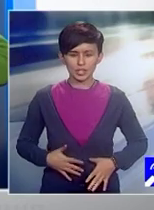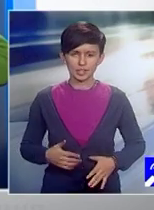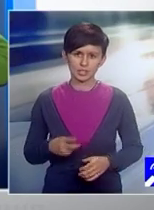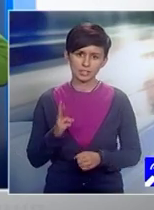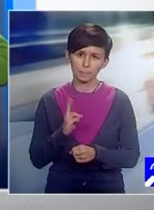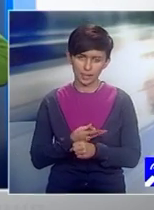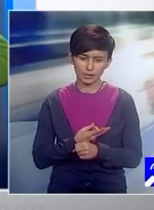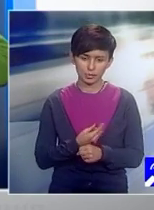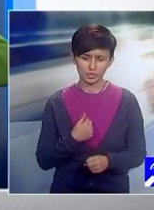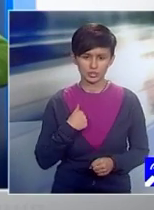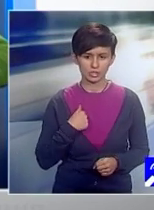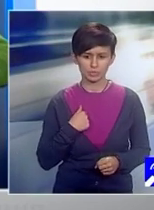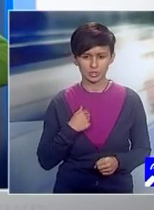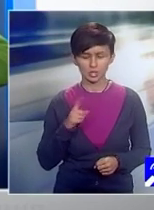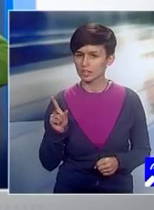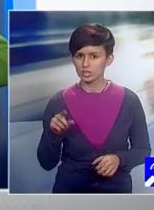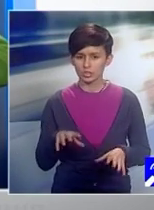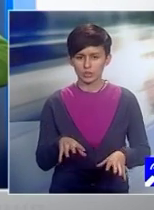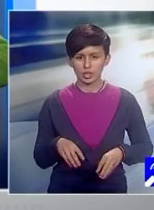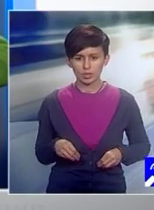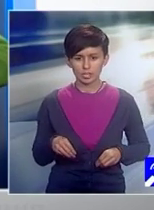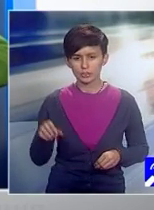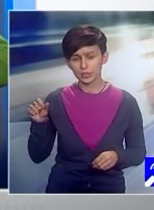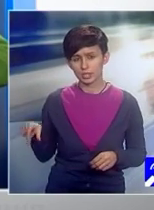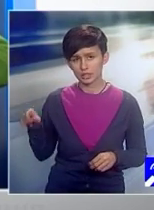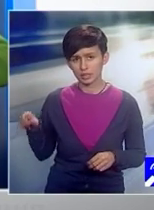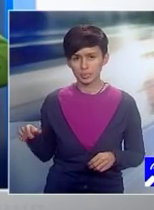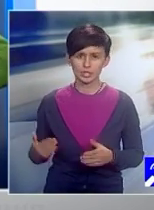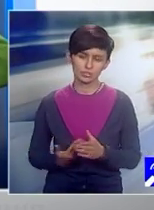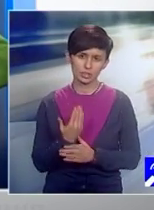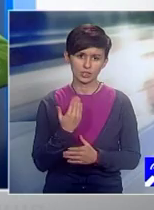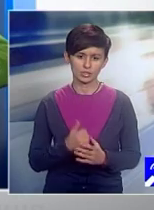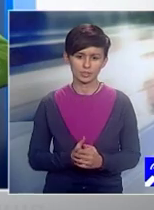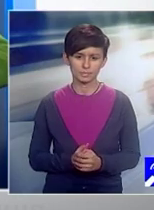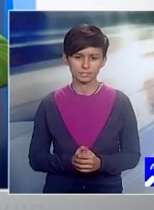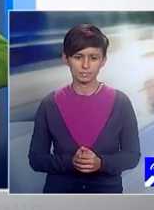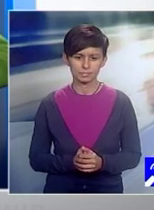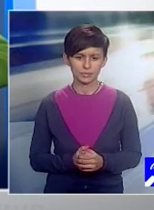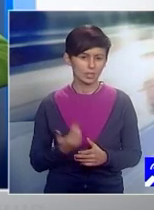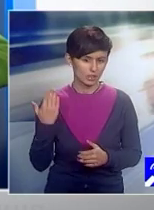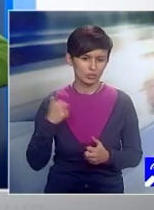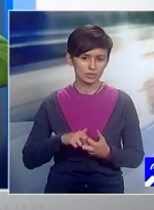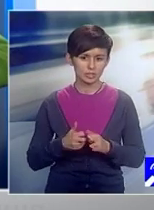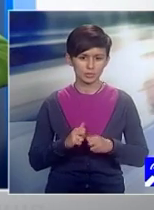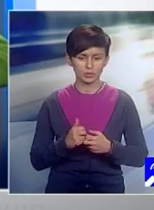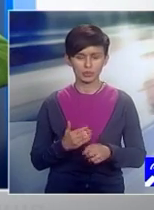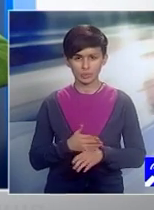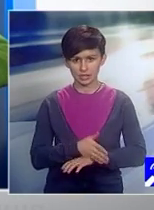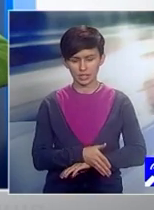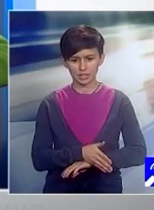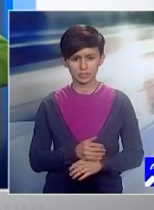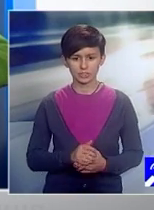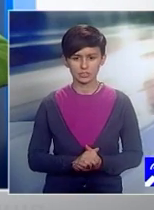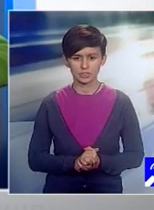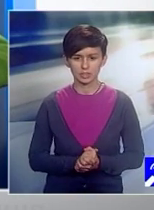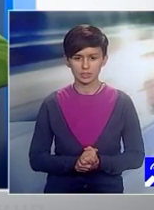mine și nu l-au acceptat pe acest cameraman. Au fost probleme, deci, de acces. De acces. Adică, foarte bine, important. Oana, pe tine